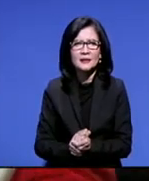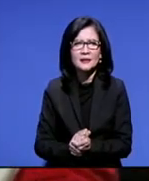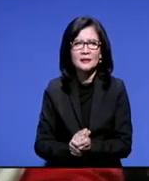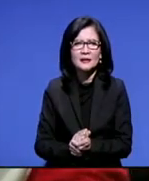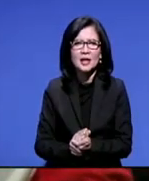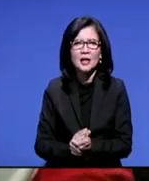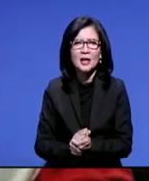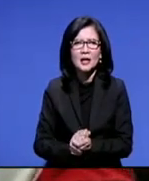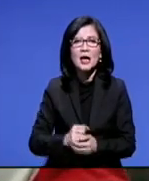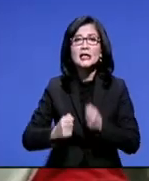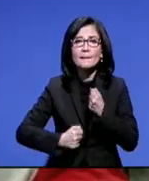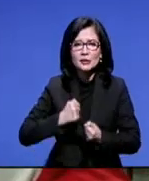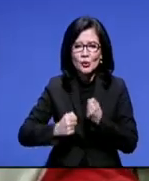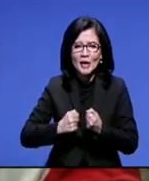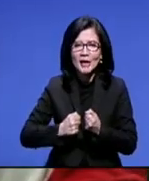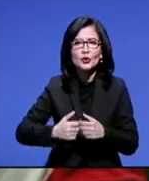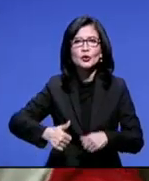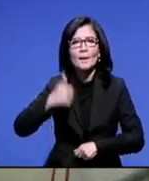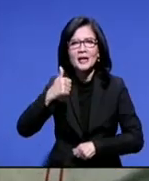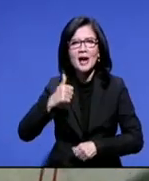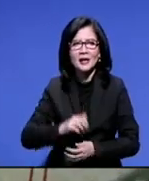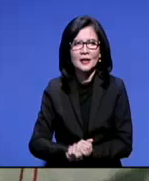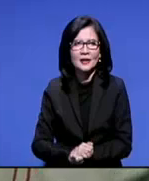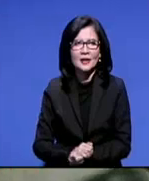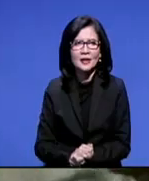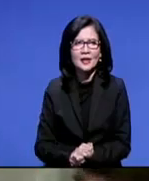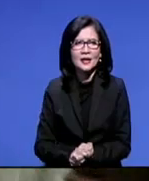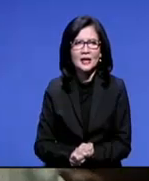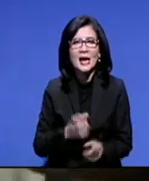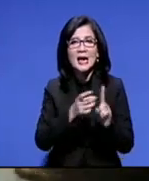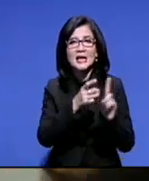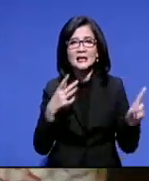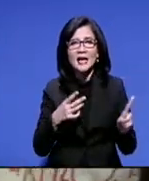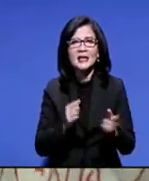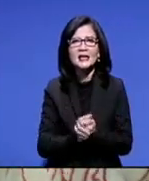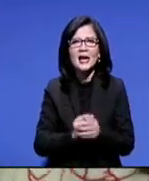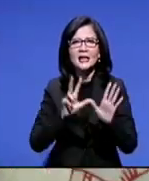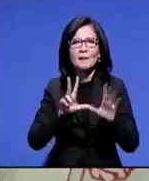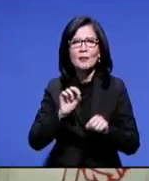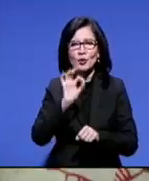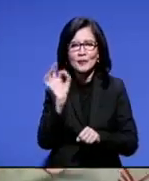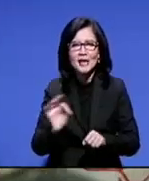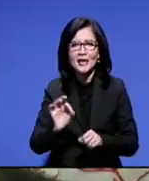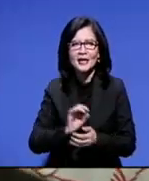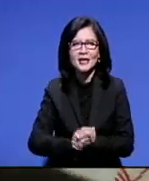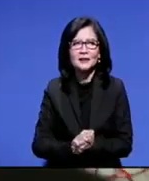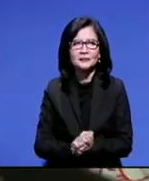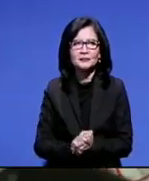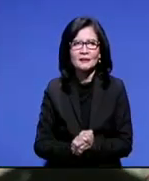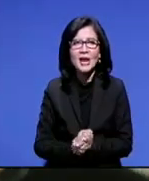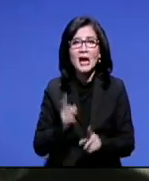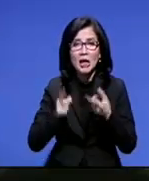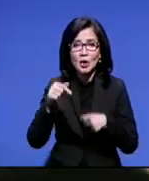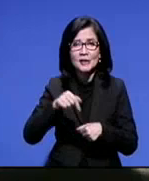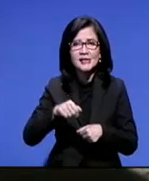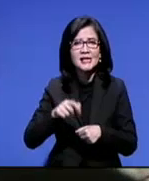memenangkan pemilu tahun 2019. Oh ya, target saya 80%, lebih dari 80%. Kalau ini rata-rata,